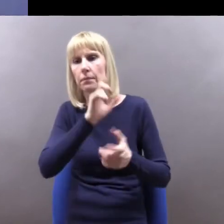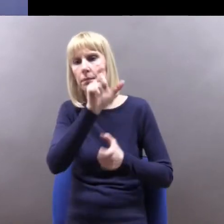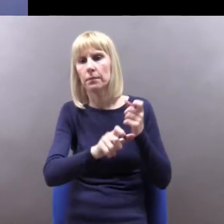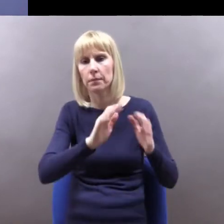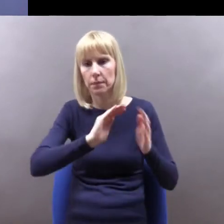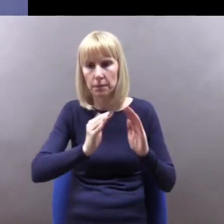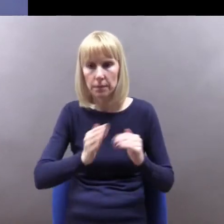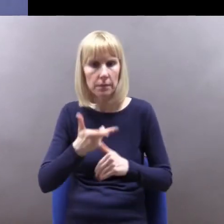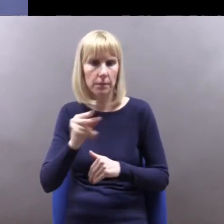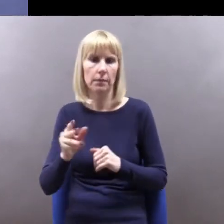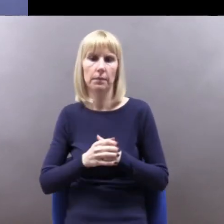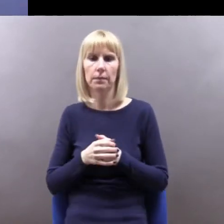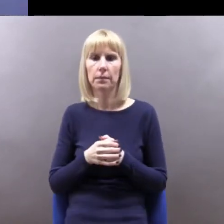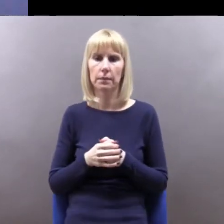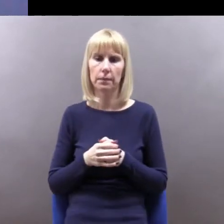opiekuna?